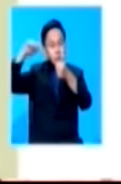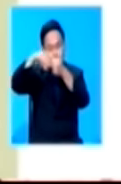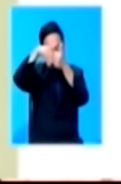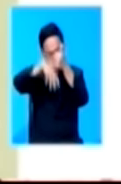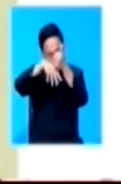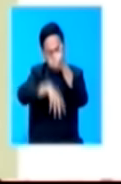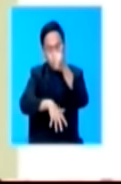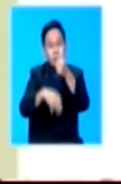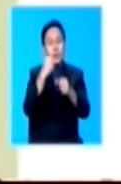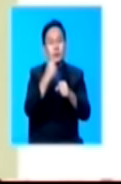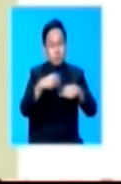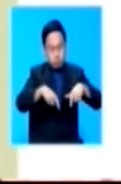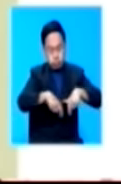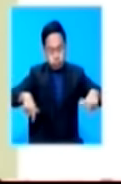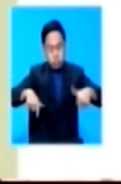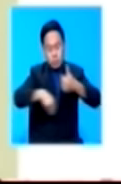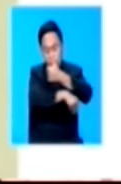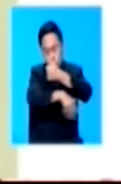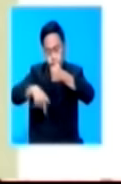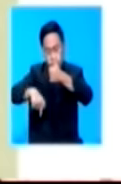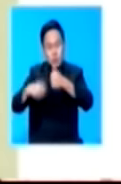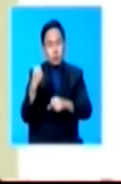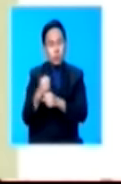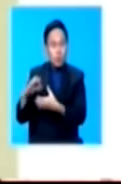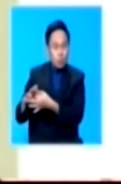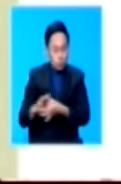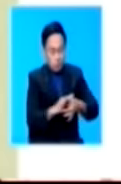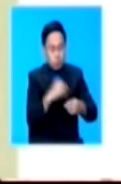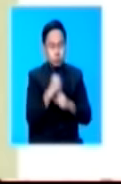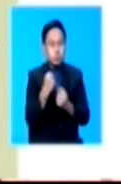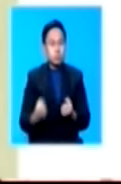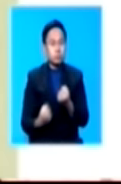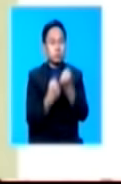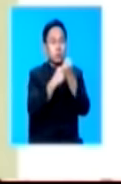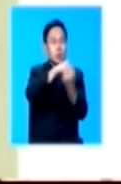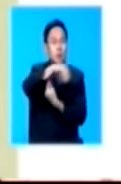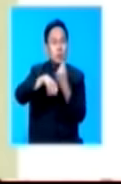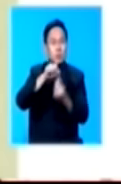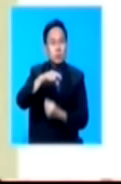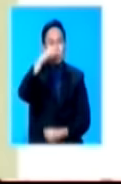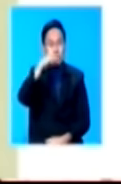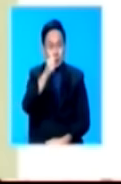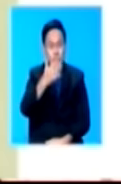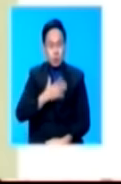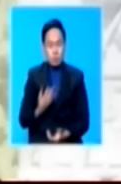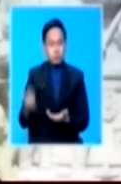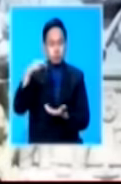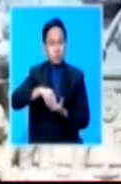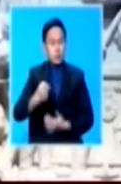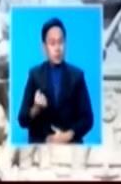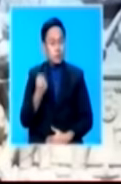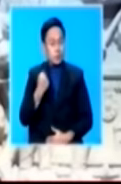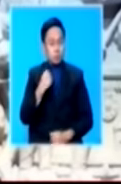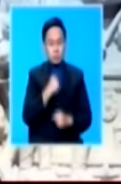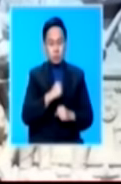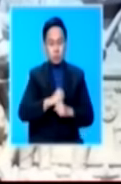ไปทำแกนนอนกันให้ได้นั้นในการที่จะขับเคลื่อนเศรษฐกิจของประเทศในภาพรวมถ้าเราเข้มแข็งด้วยตัวเองยืนบน